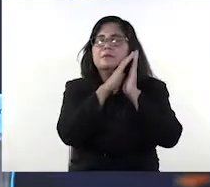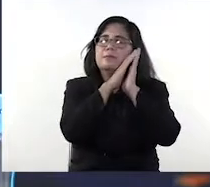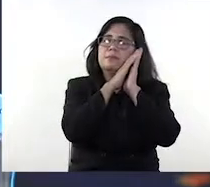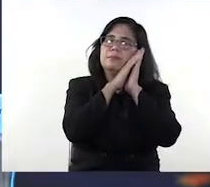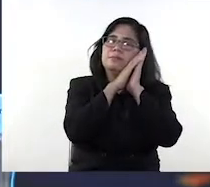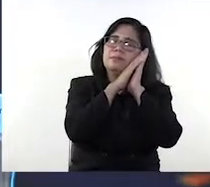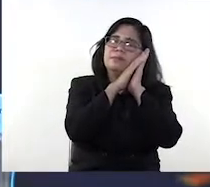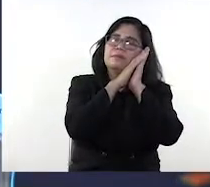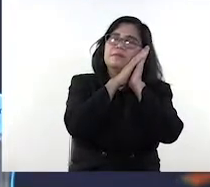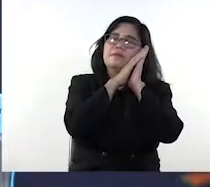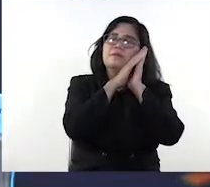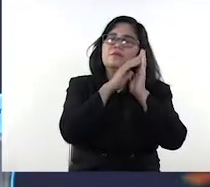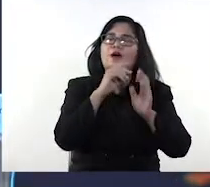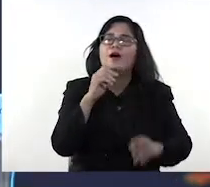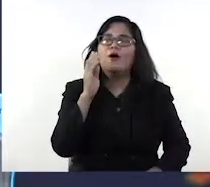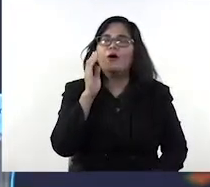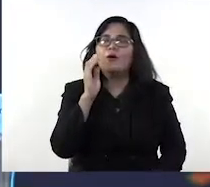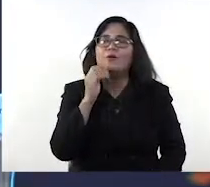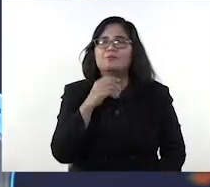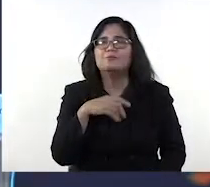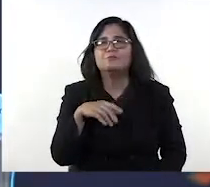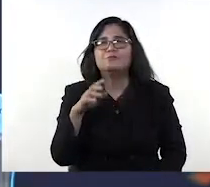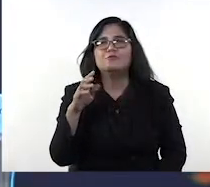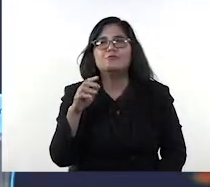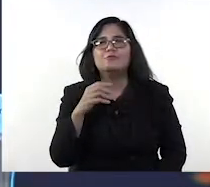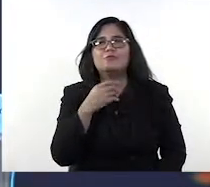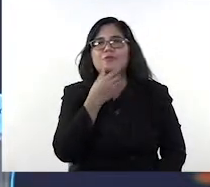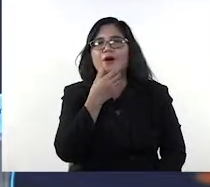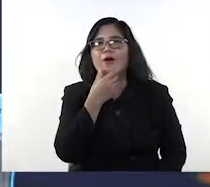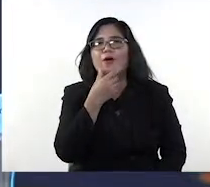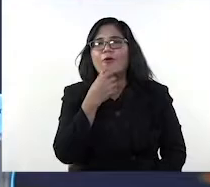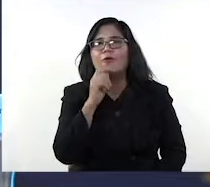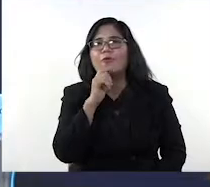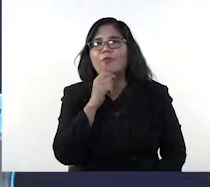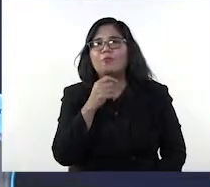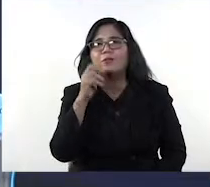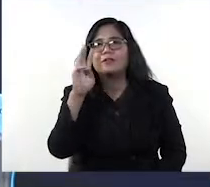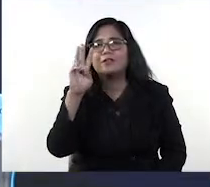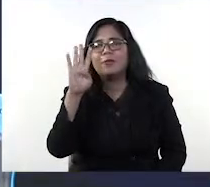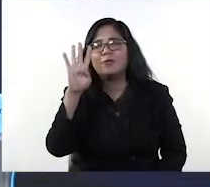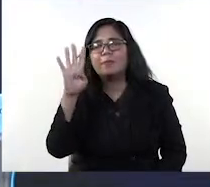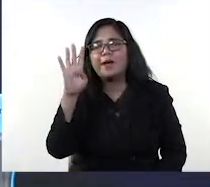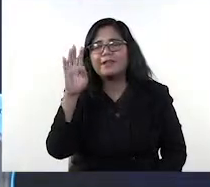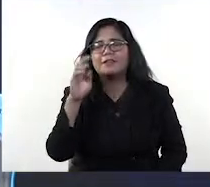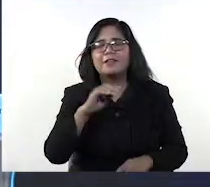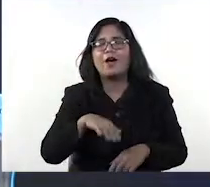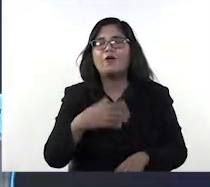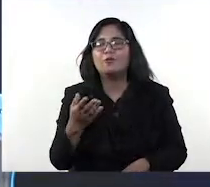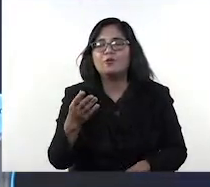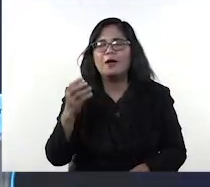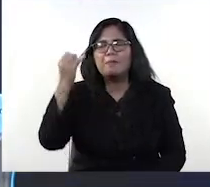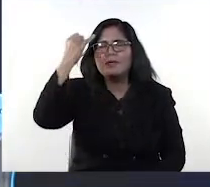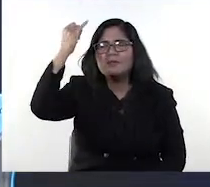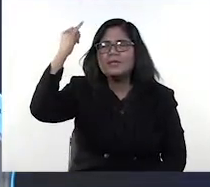Hai bayangin Nomor 34 Tahun belum dapat pasangan Teman Hidup tiba-tiba dia bermimpi dan pasangan Teman Hidup mengajaknya menikah